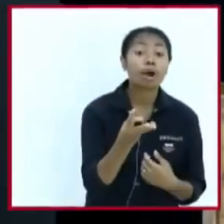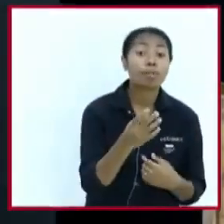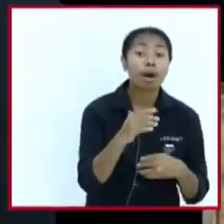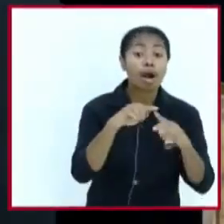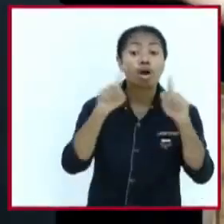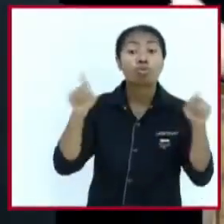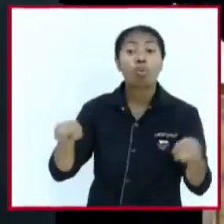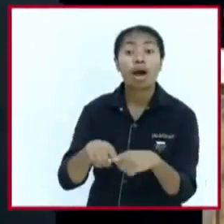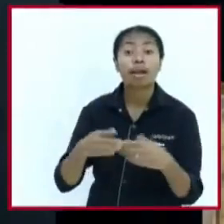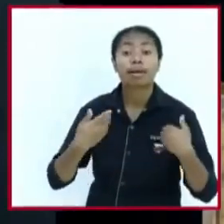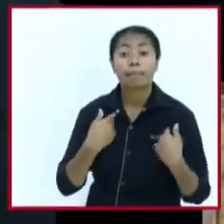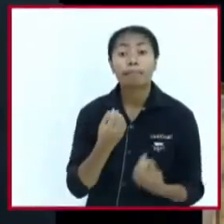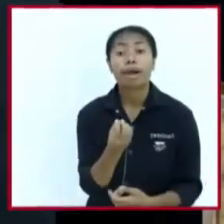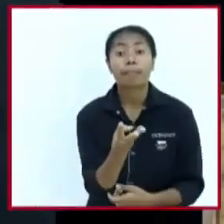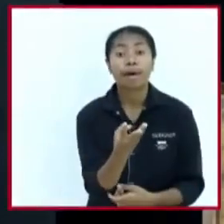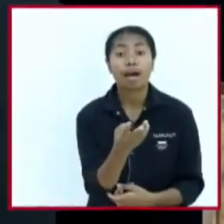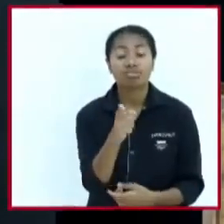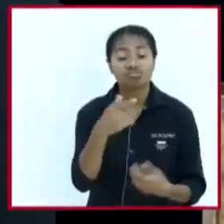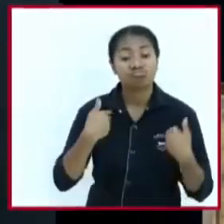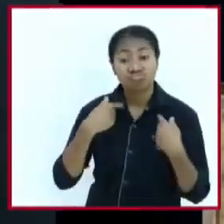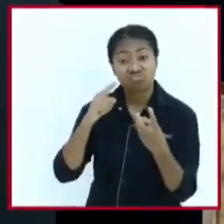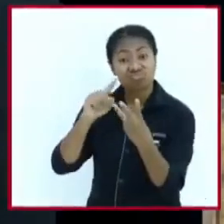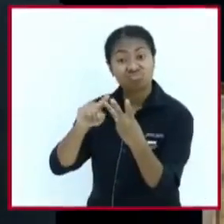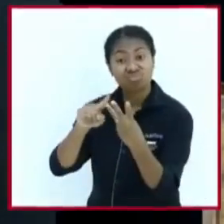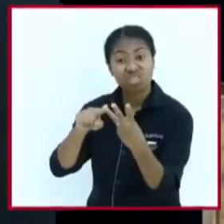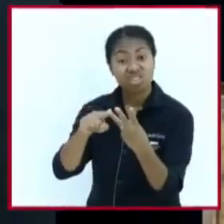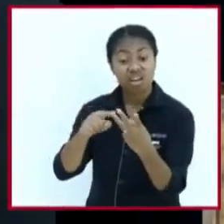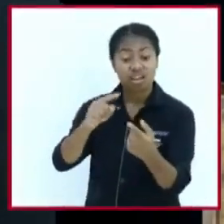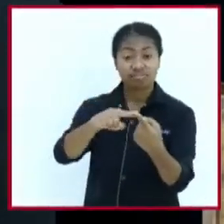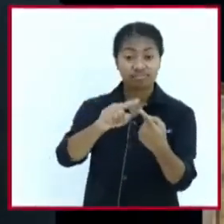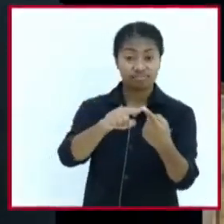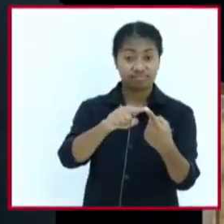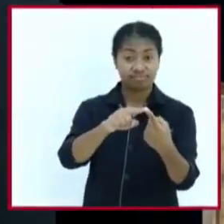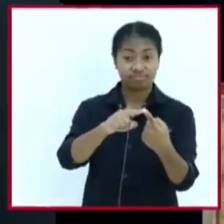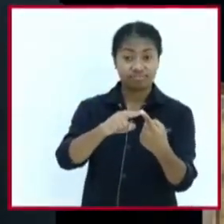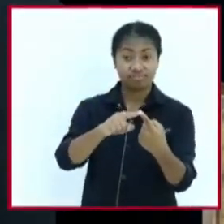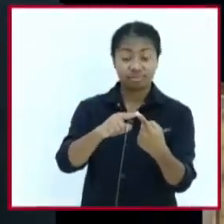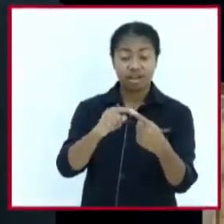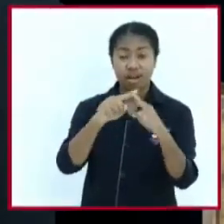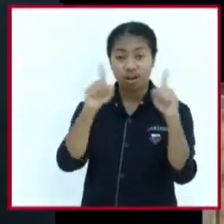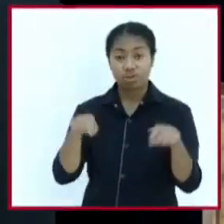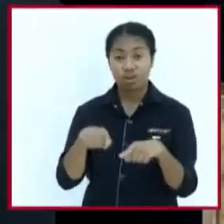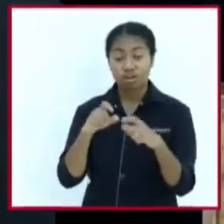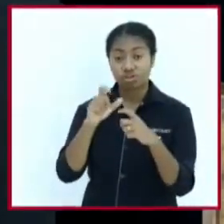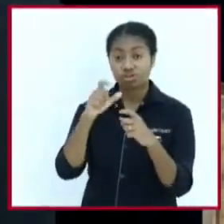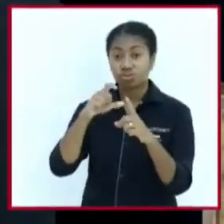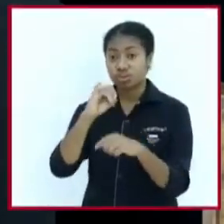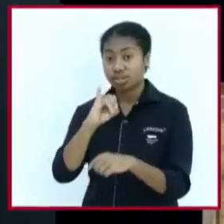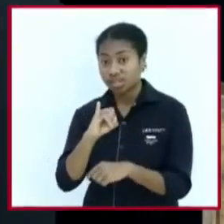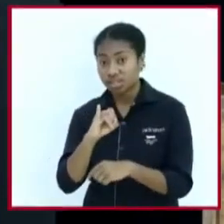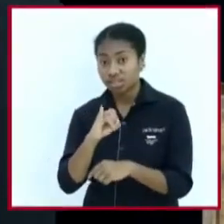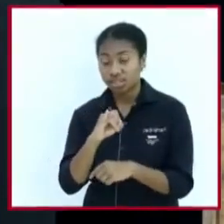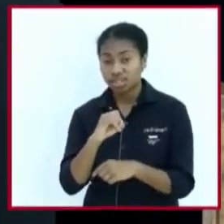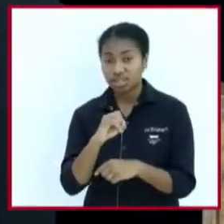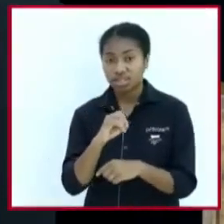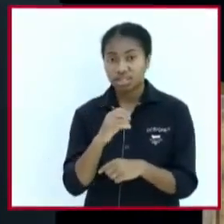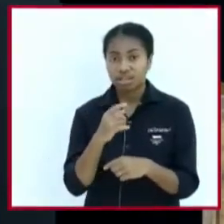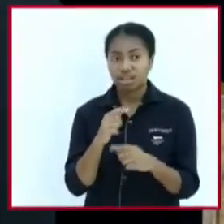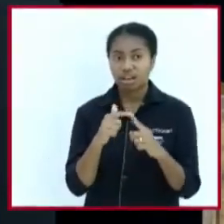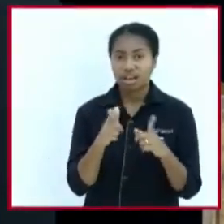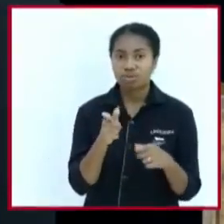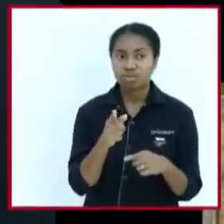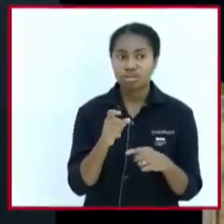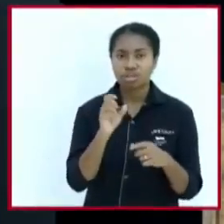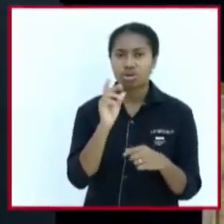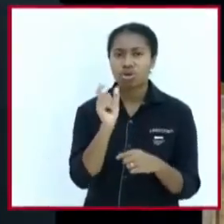ada pelataran halaman terus di dalamnya itu ada ruang suci dan ruang mahasuci hai lalu diantara